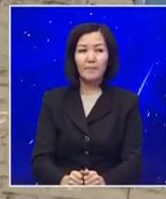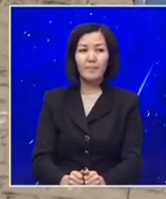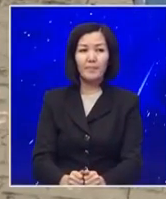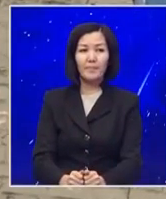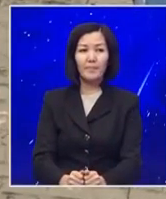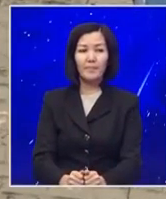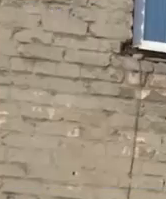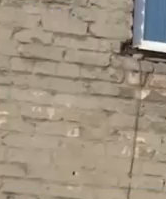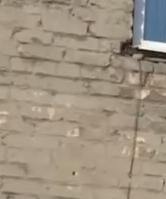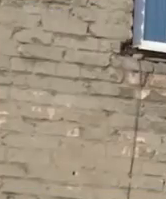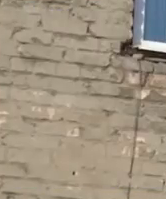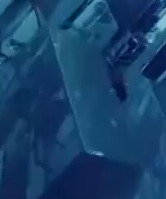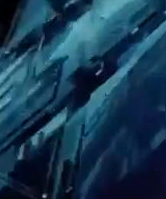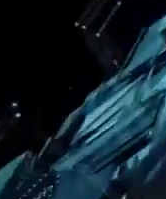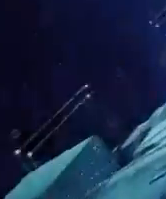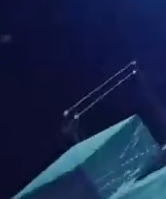Байбосынов, Жетісу арнасы.